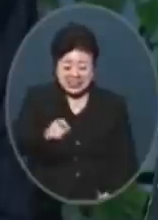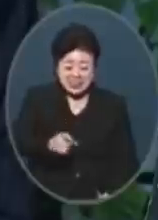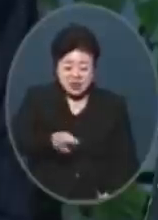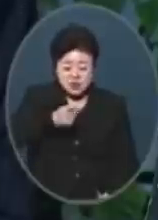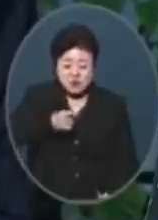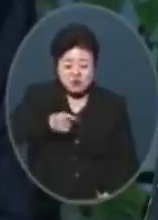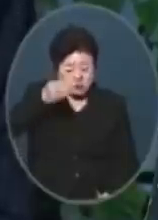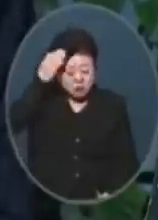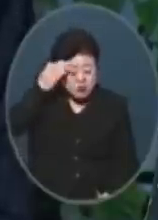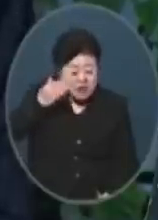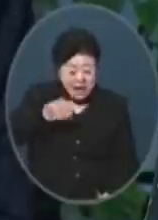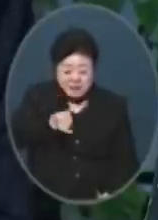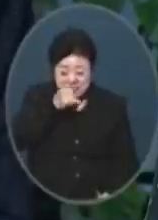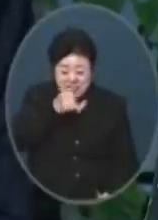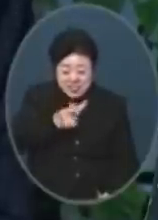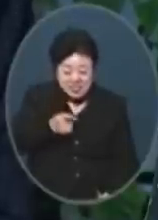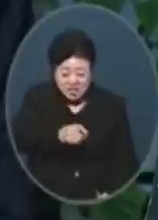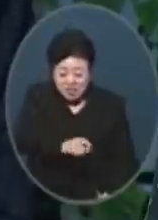만들었습니다.